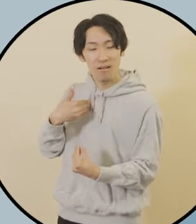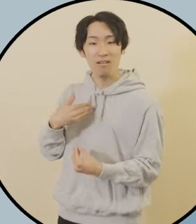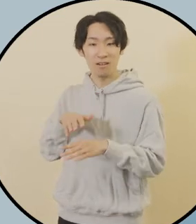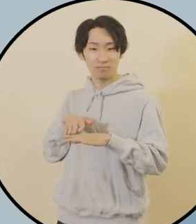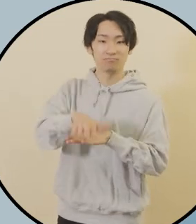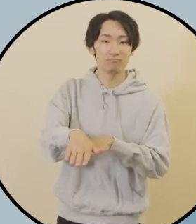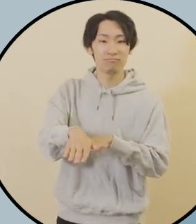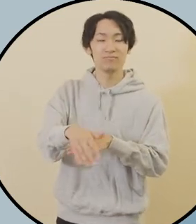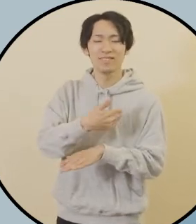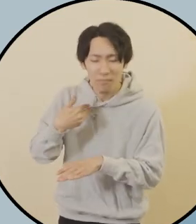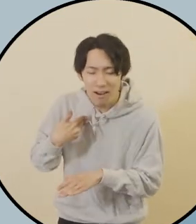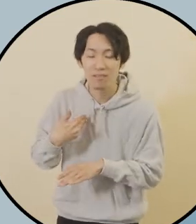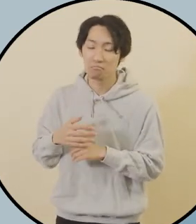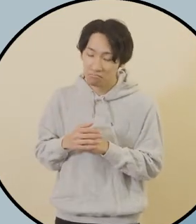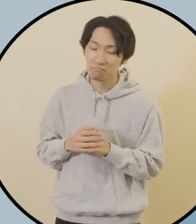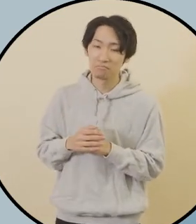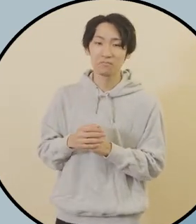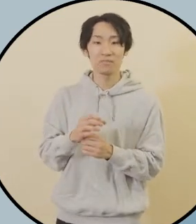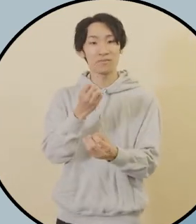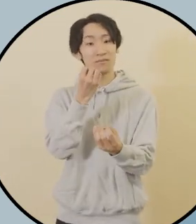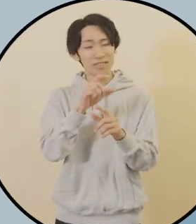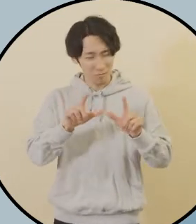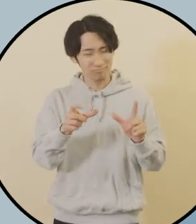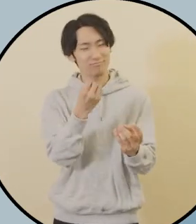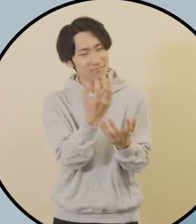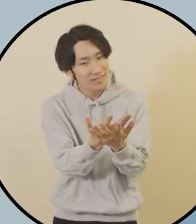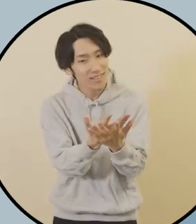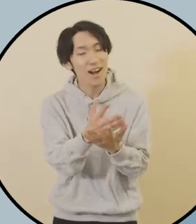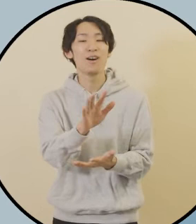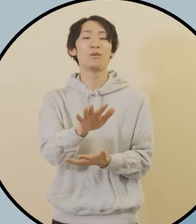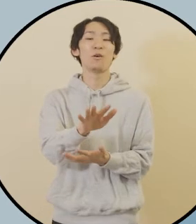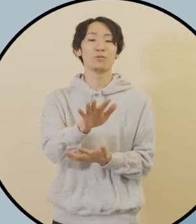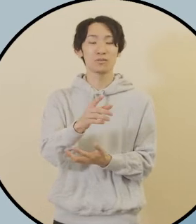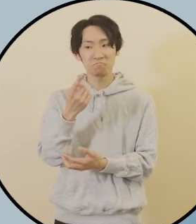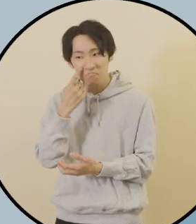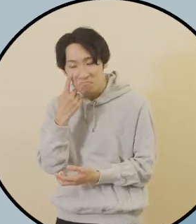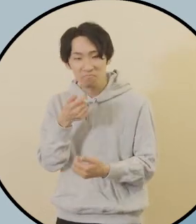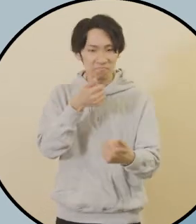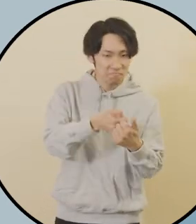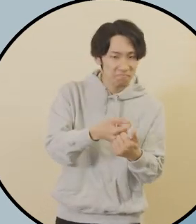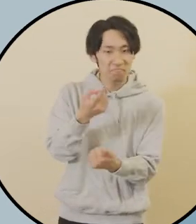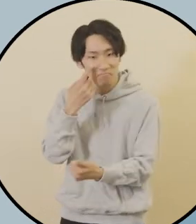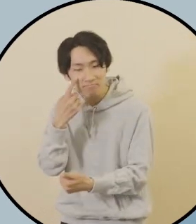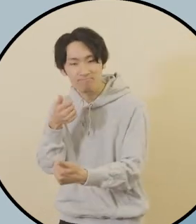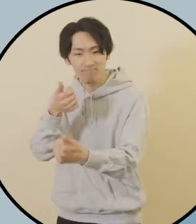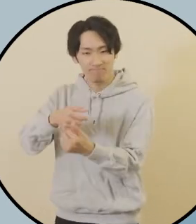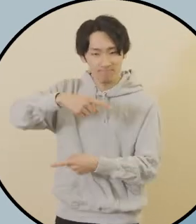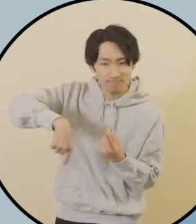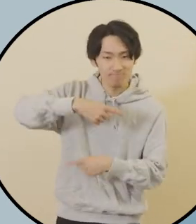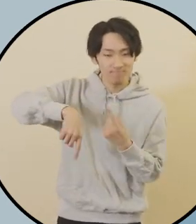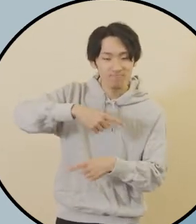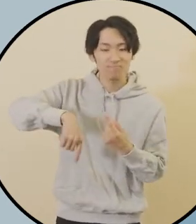ない向き合いさえすればその一歩が髪がせたりすればもちろんエラーはでるんだろう